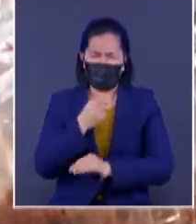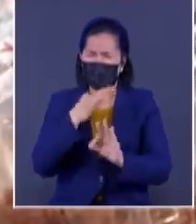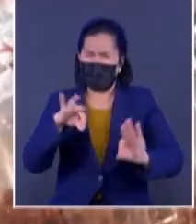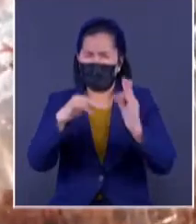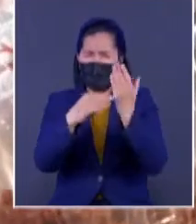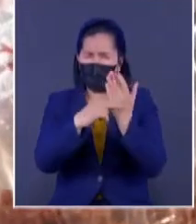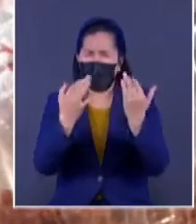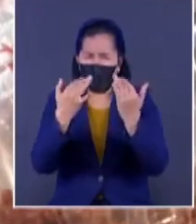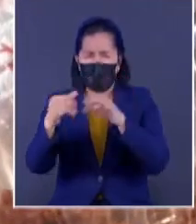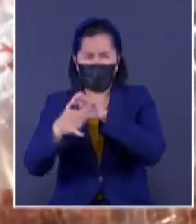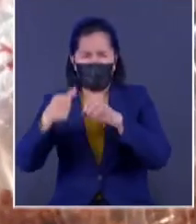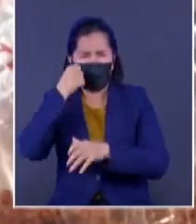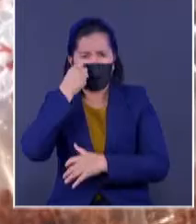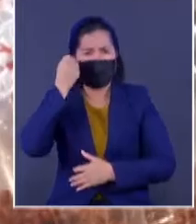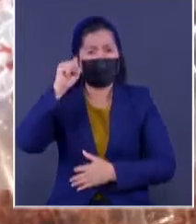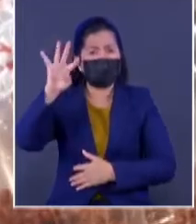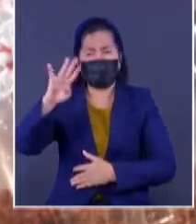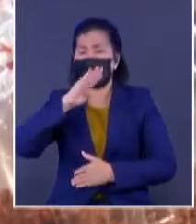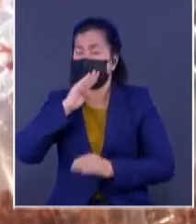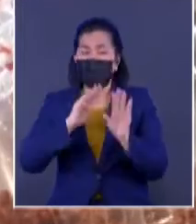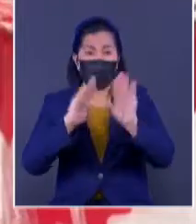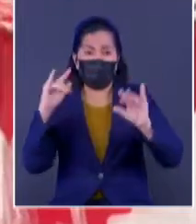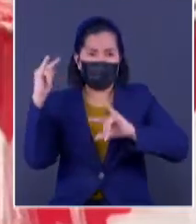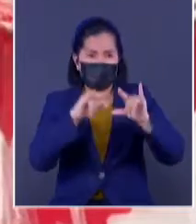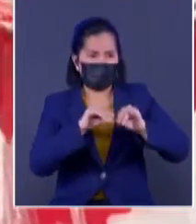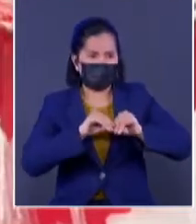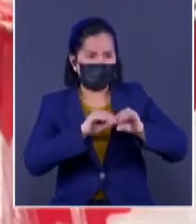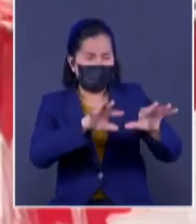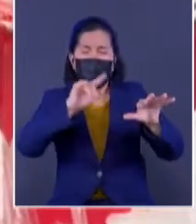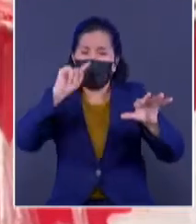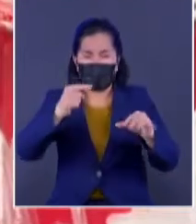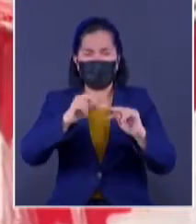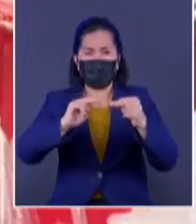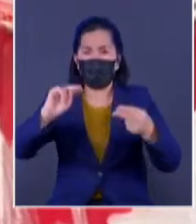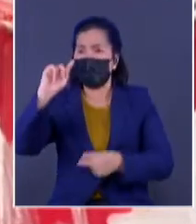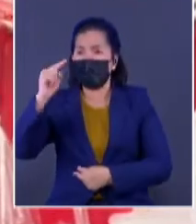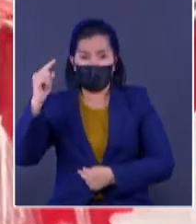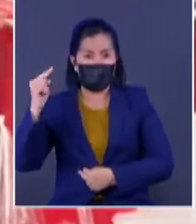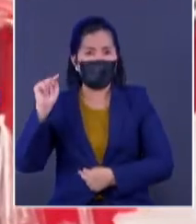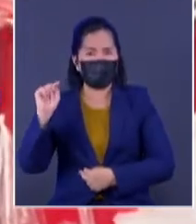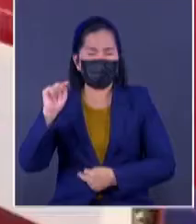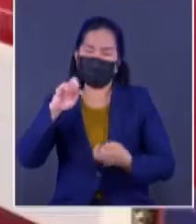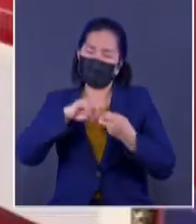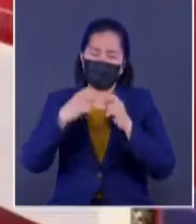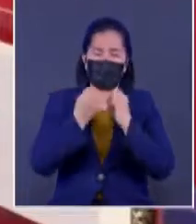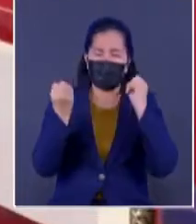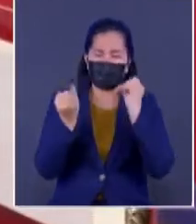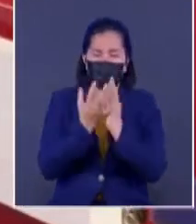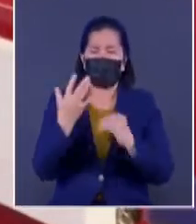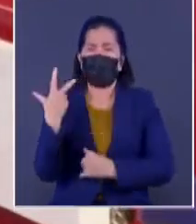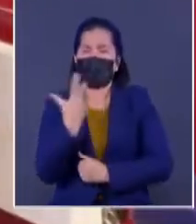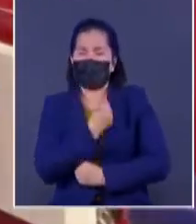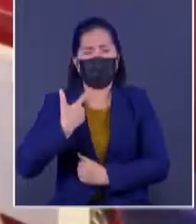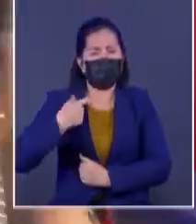องกักตัว14วันเพราะหากเกิดการระบาดโดยเฉพาะสายพันธุ์กลายพันธุ์ที่เข้ามากับผู้เดินทางเนี่ยอาจมีผลต่อวัคซีน